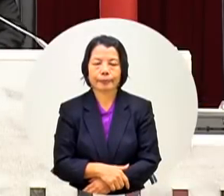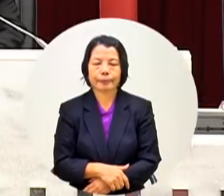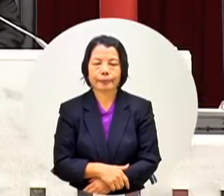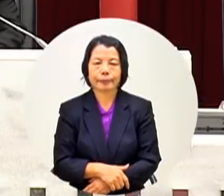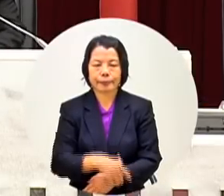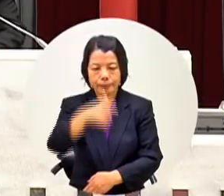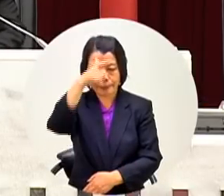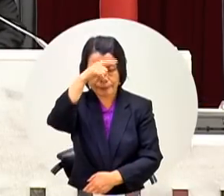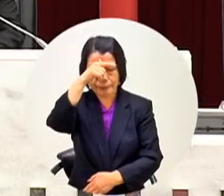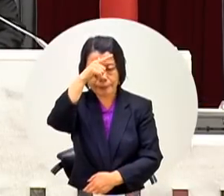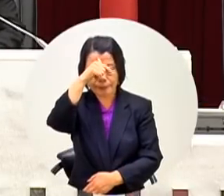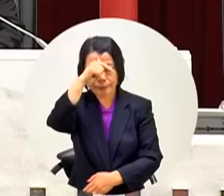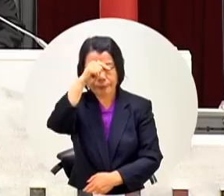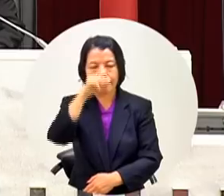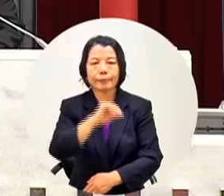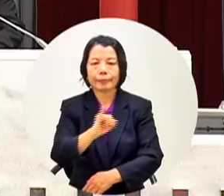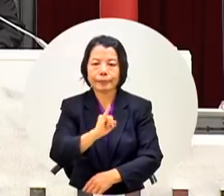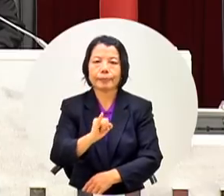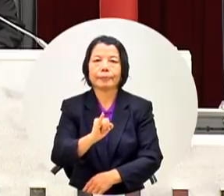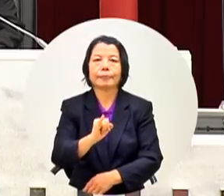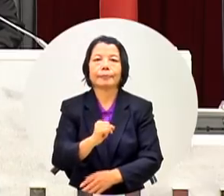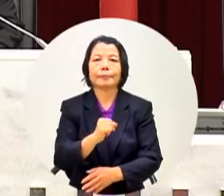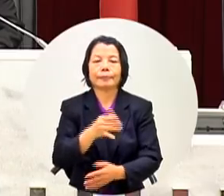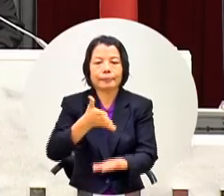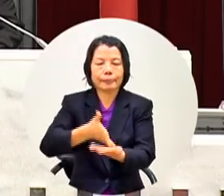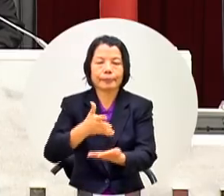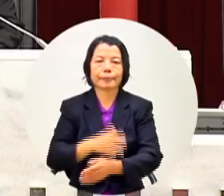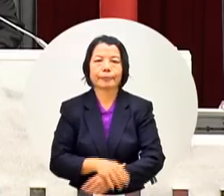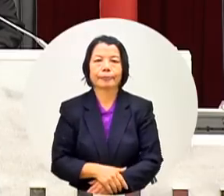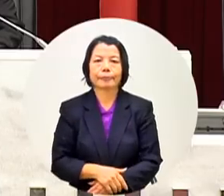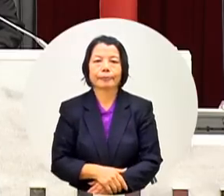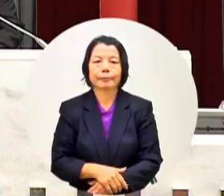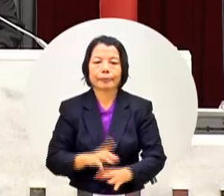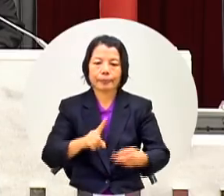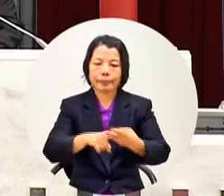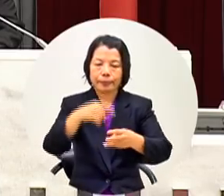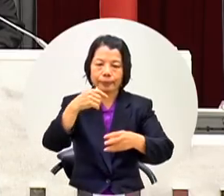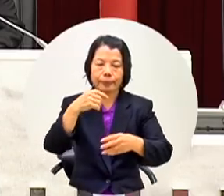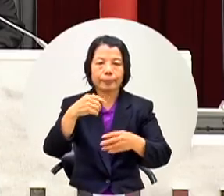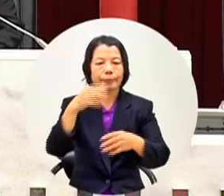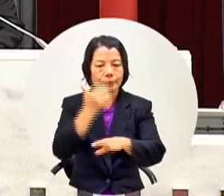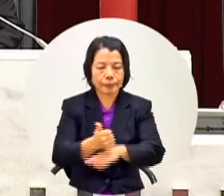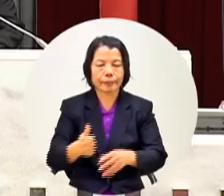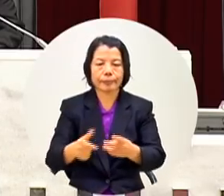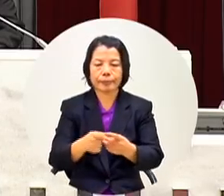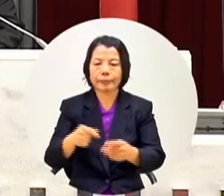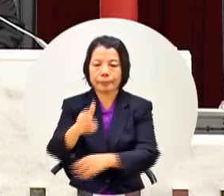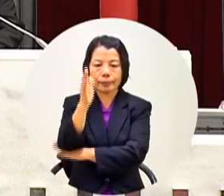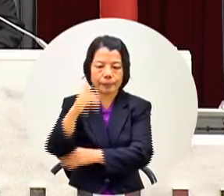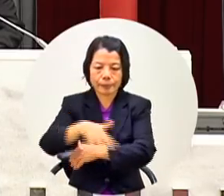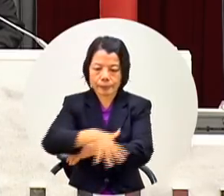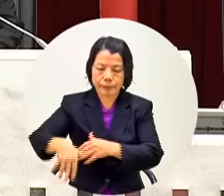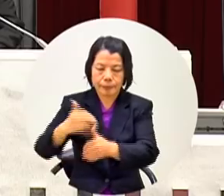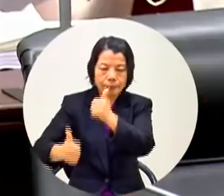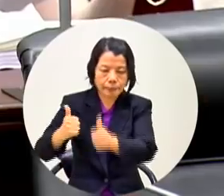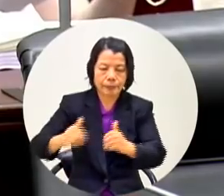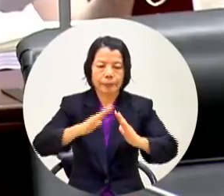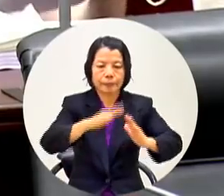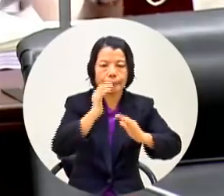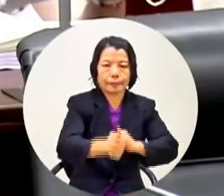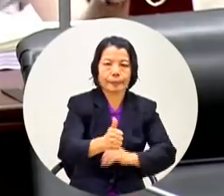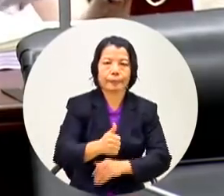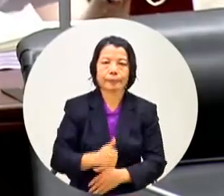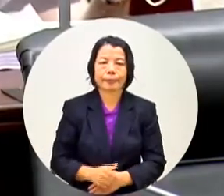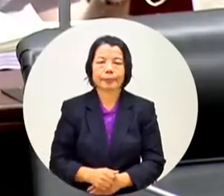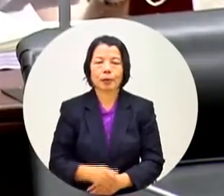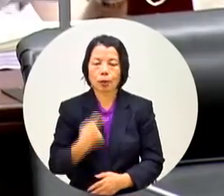喂，好，谢谢主席，谢谢在座的各位局处首长还有市长。我没有投影片，我就直接问了几个问题，